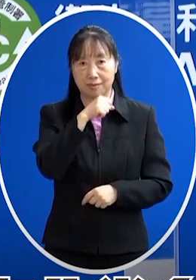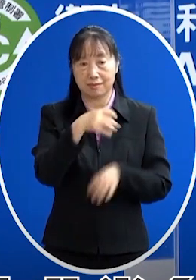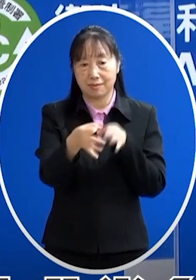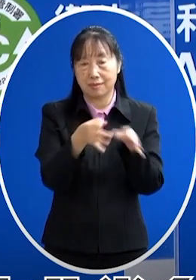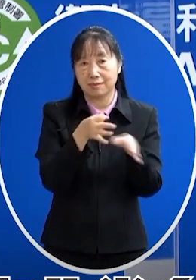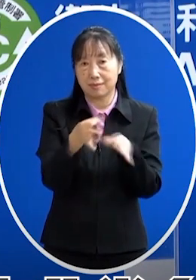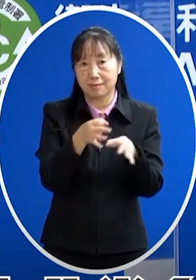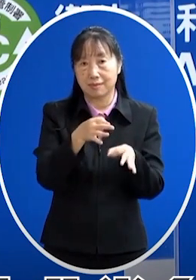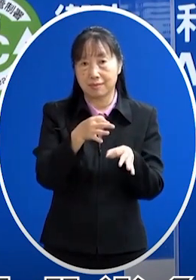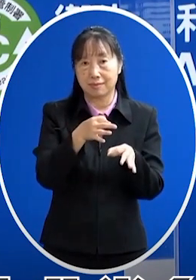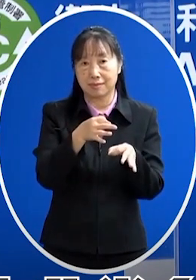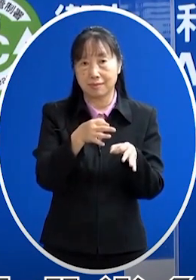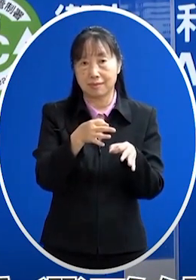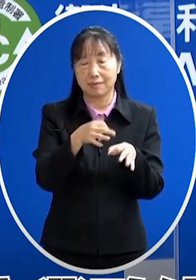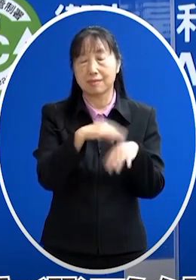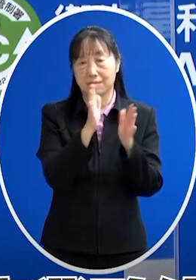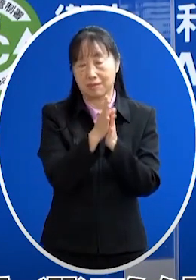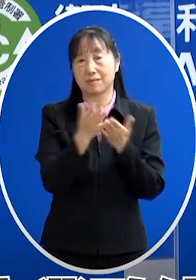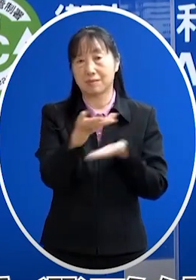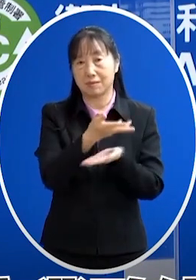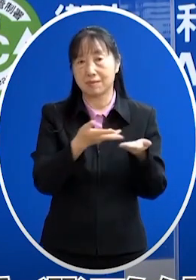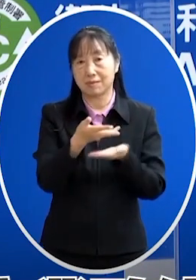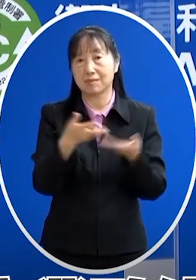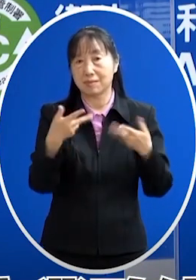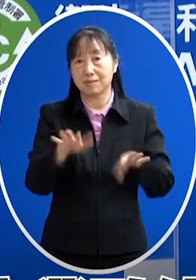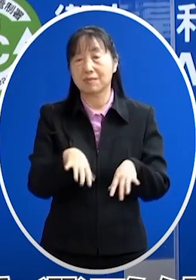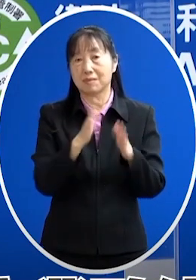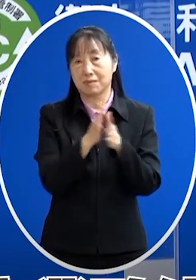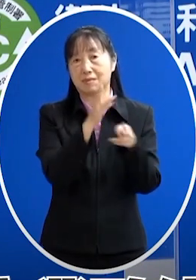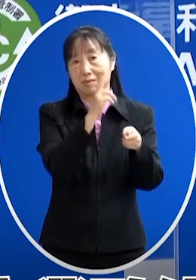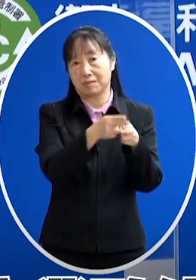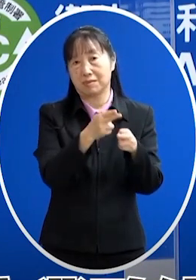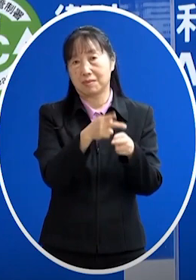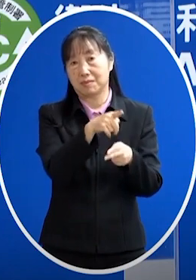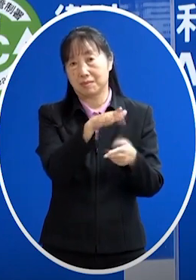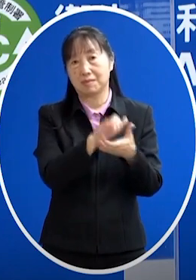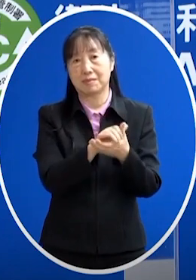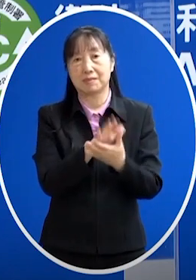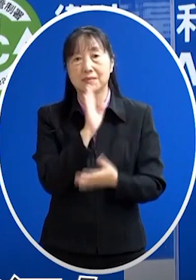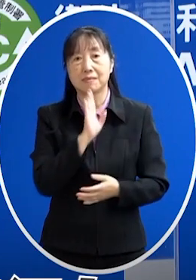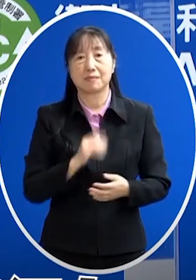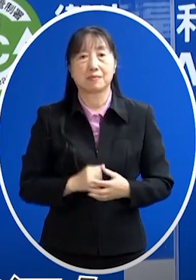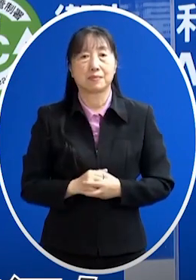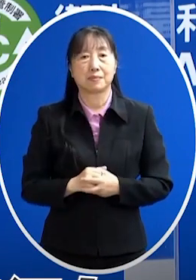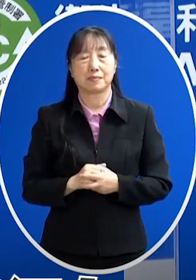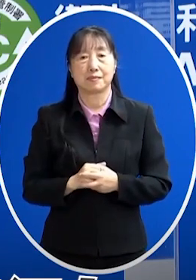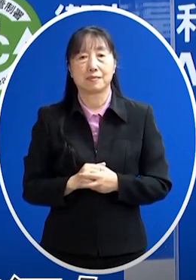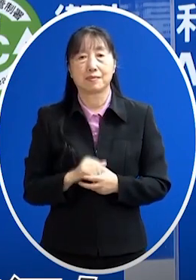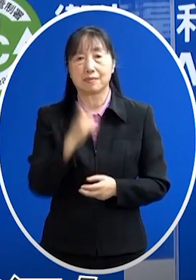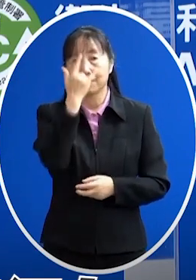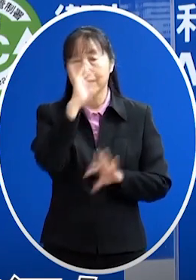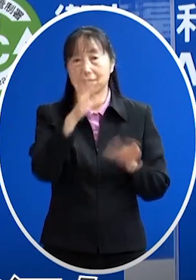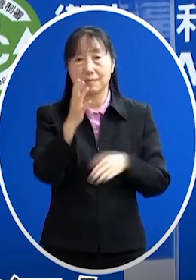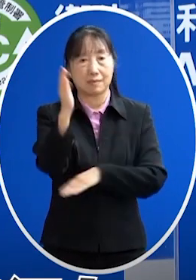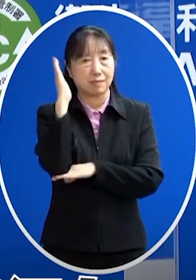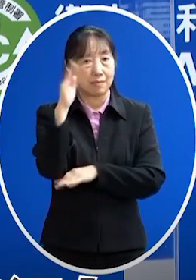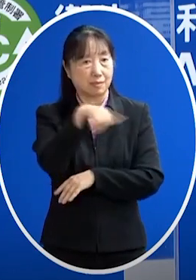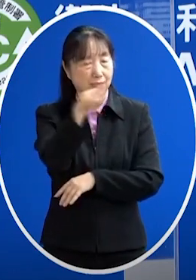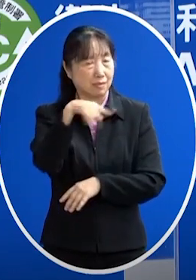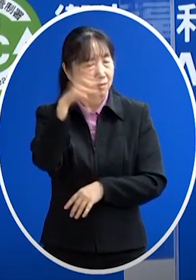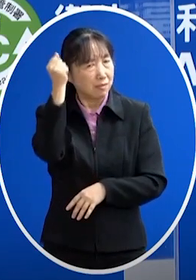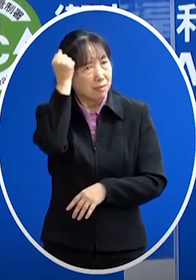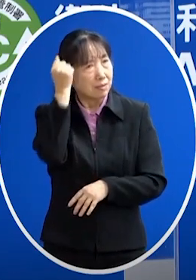商业上面的往来是非常的多，也是我们非常可以信任的商业伙伴。那德国政府大家记不记得，